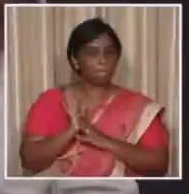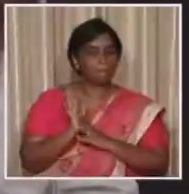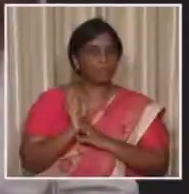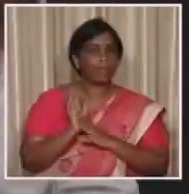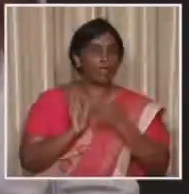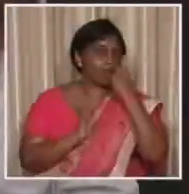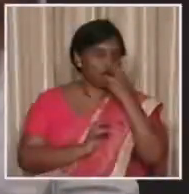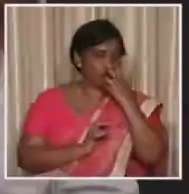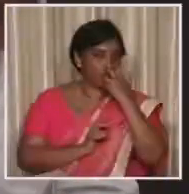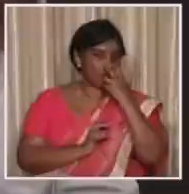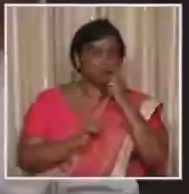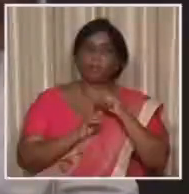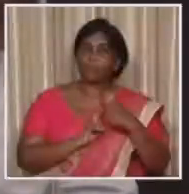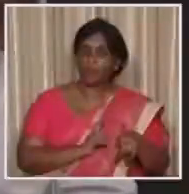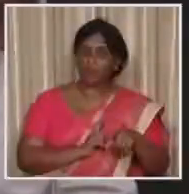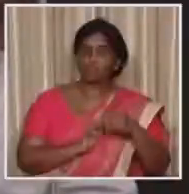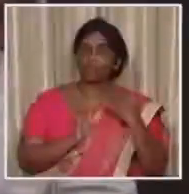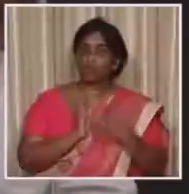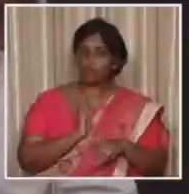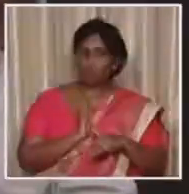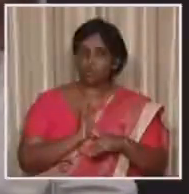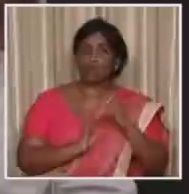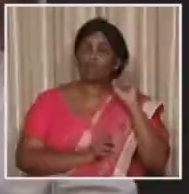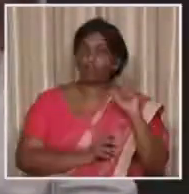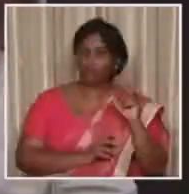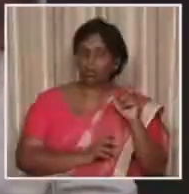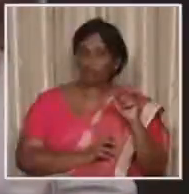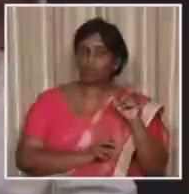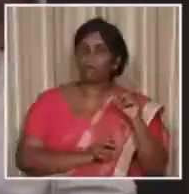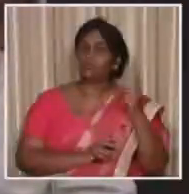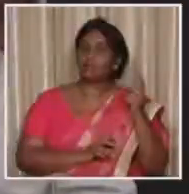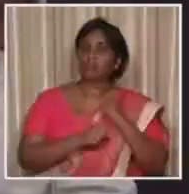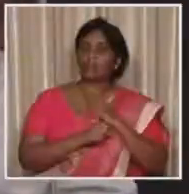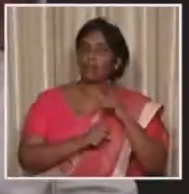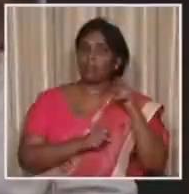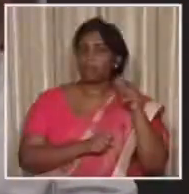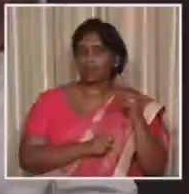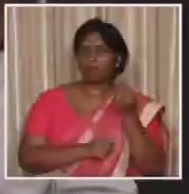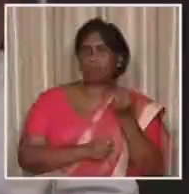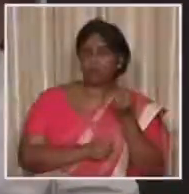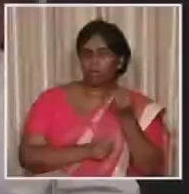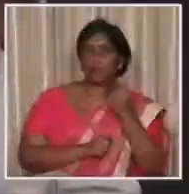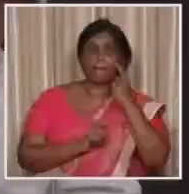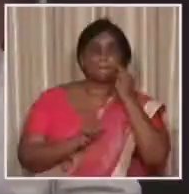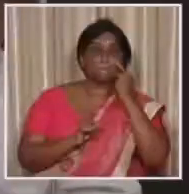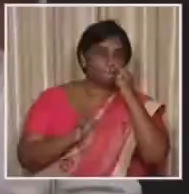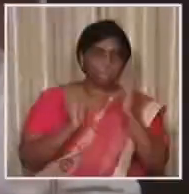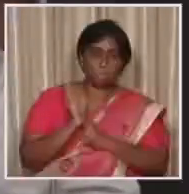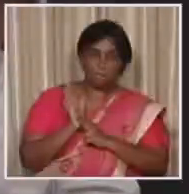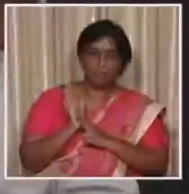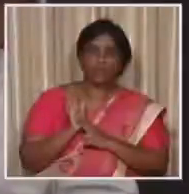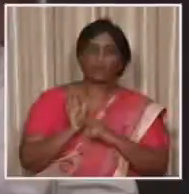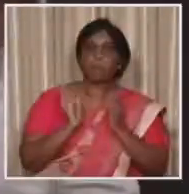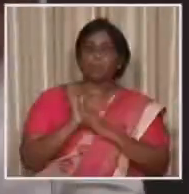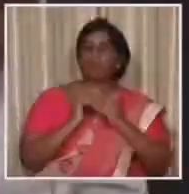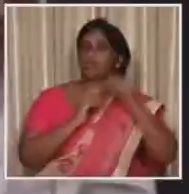ගියාම කළුතර, පානදුර, මොරටුව, කොළඹ, ඊට පස්සේ ඕනම් ගම්පාදිස්සිකේ බොහොම පොඩ්ඩක් මීගමුව, ඊට පස්සේ ඕනම්